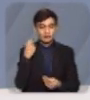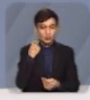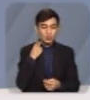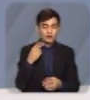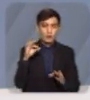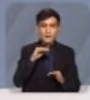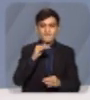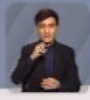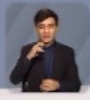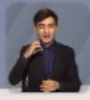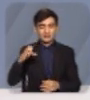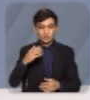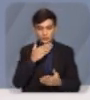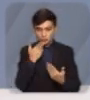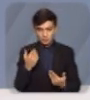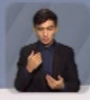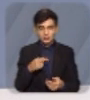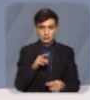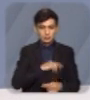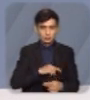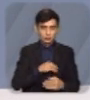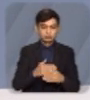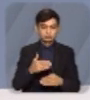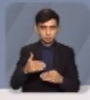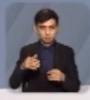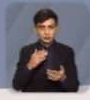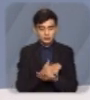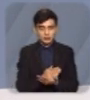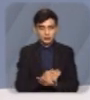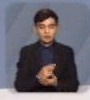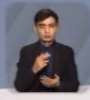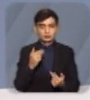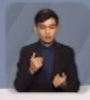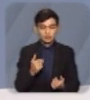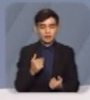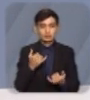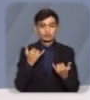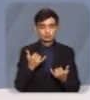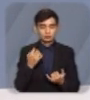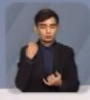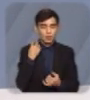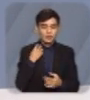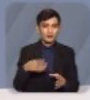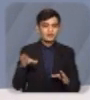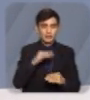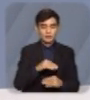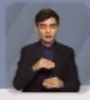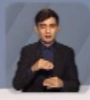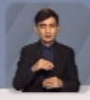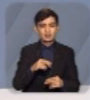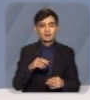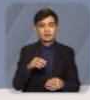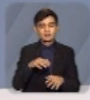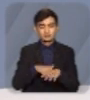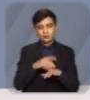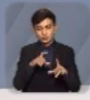нет, то есть они такие текущие, рабочие. Вот. Единственное, конечно, у нас сейчас долг перед всеми